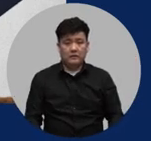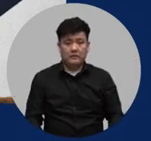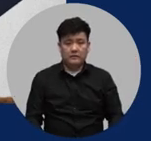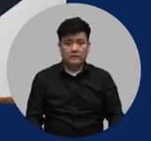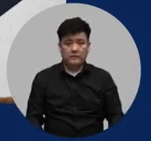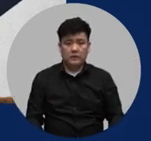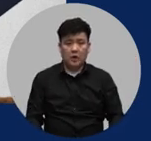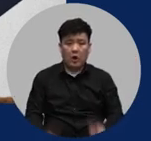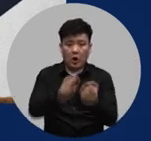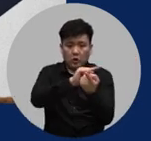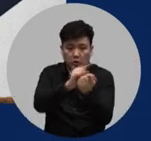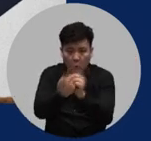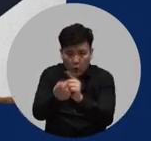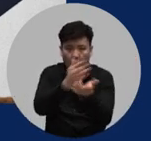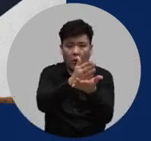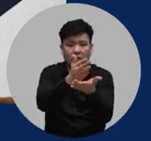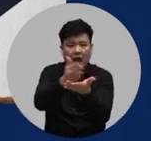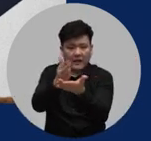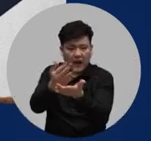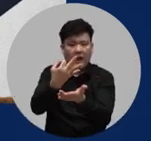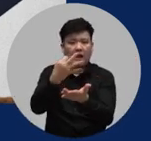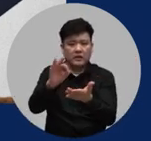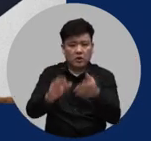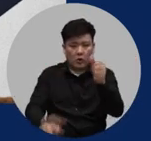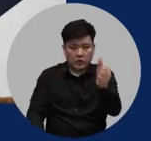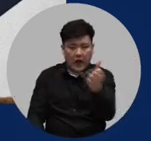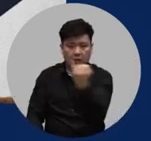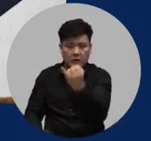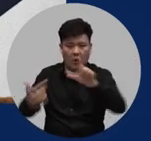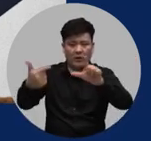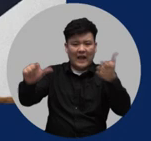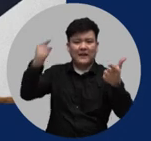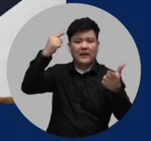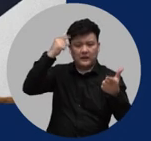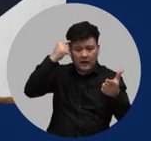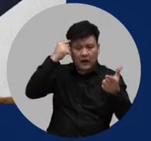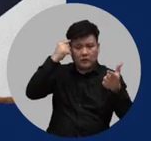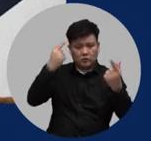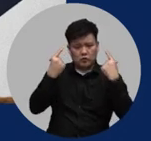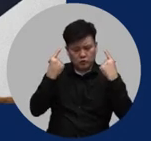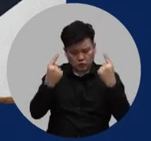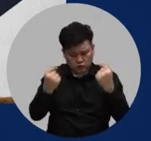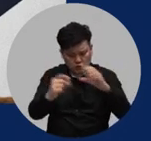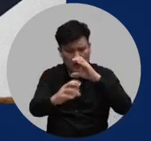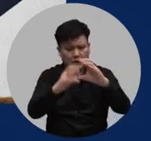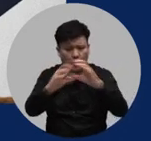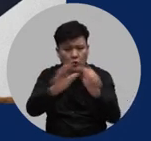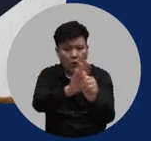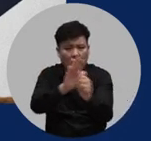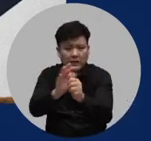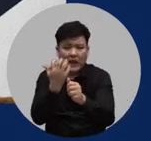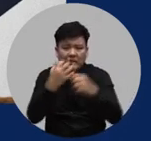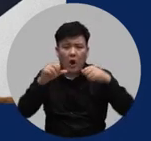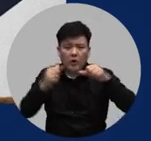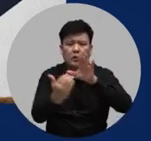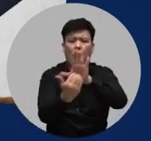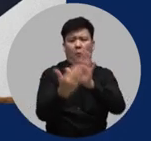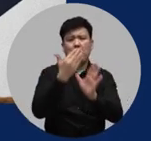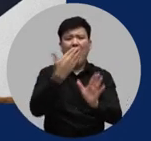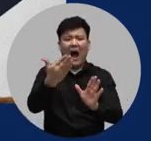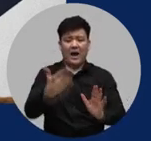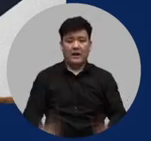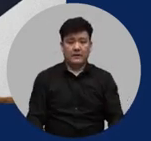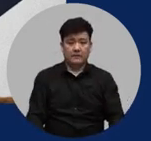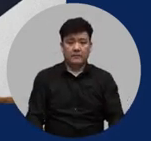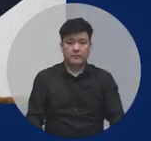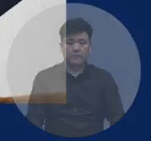그렇기 때문에 서로의 다양성을 인정하고 남녀 간 차이를 인식하여 꾸준히 소통하는 것이 성희롱을 예방하는